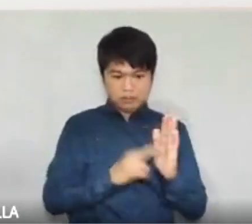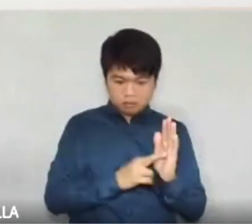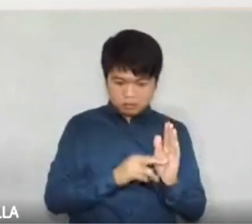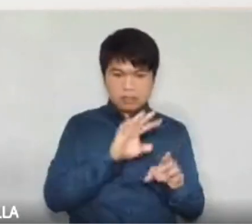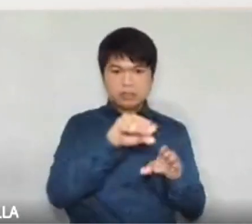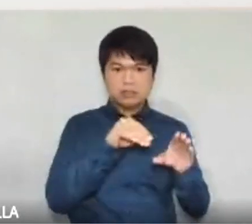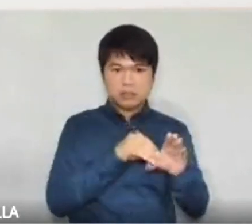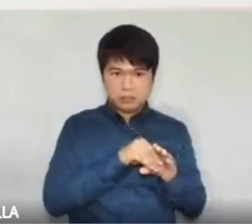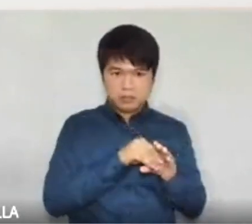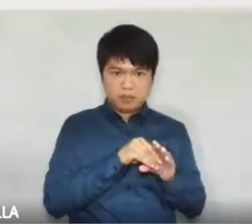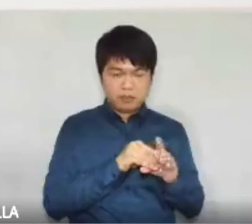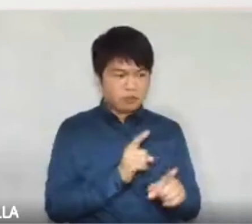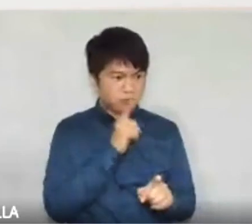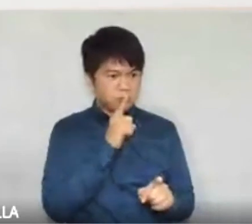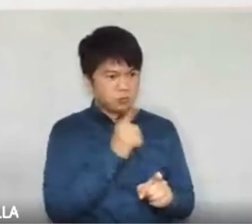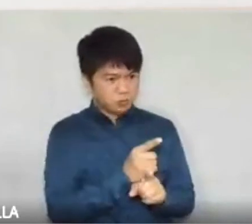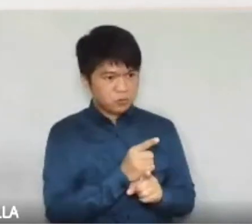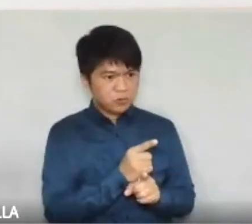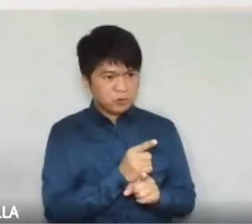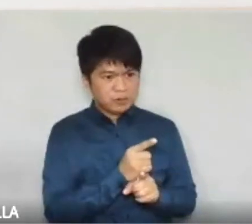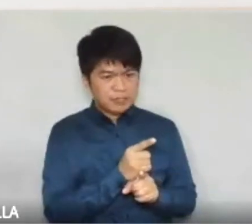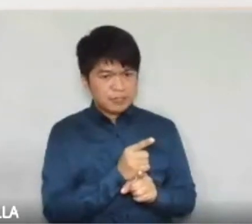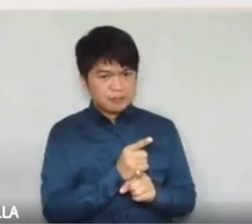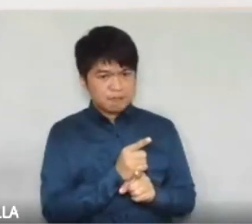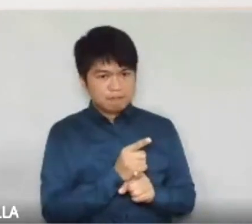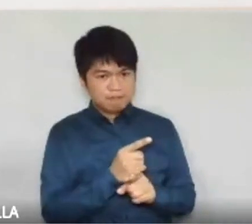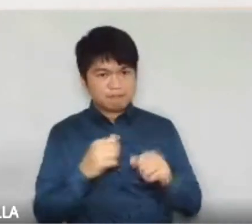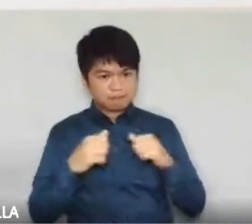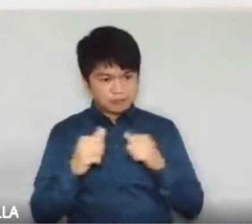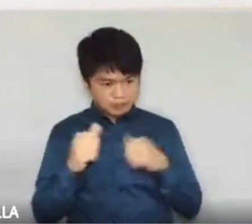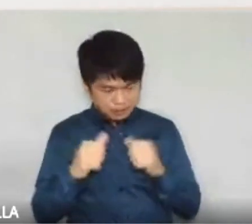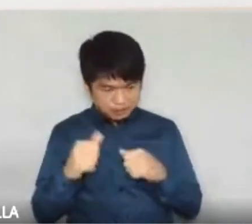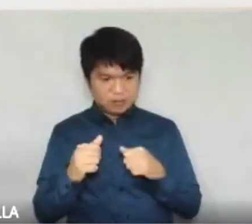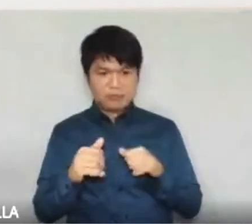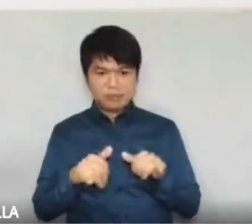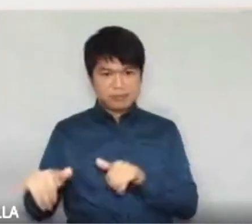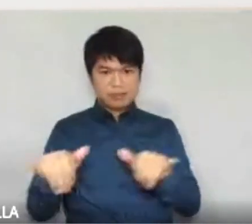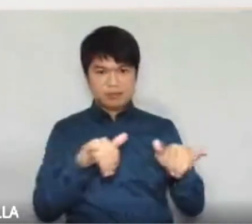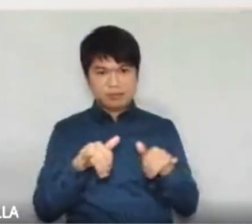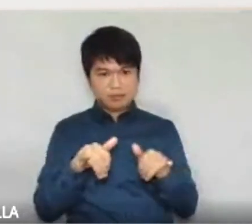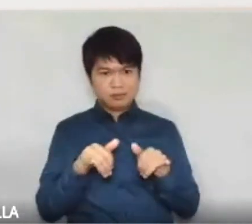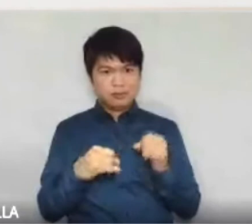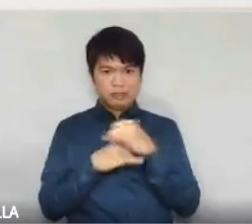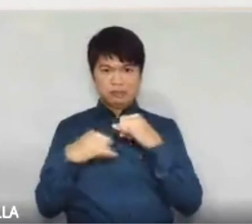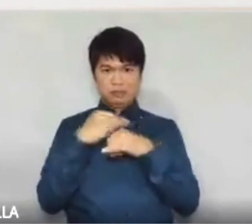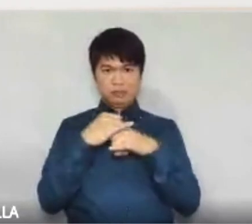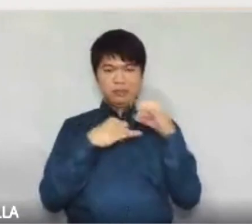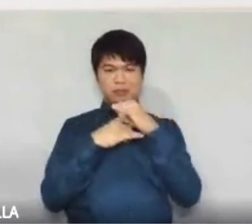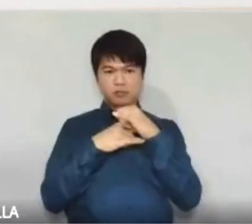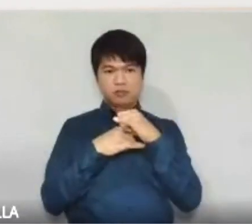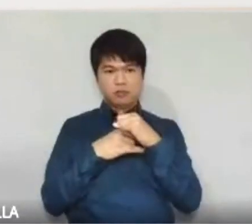yung pagsisigurado na upheld ang arrangements sa standards, infrastructure,